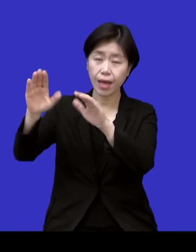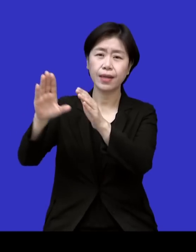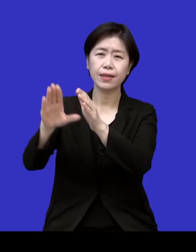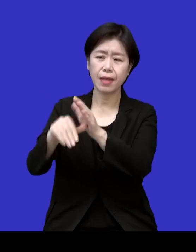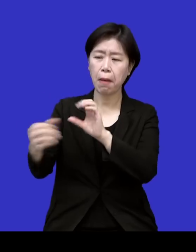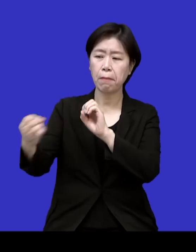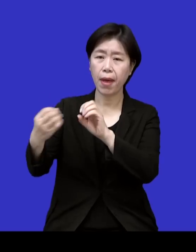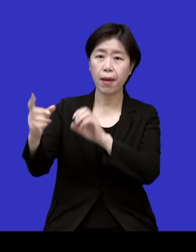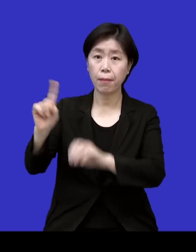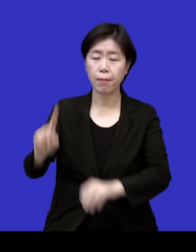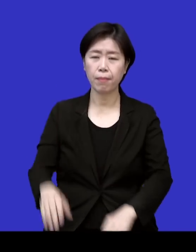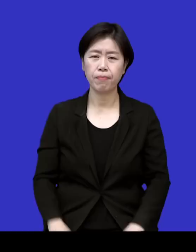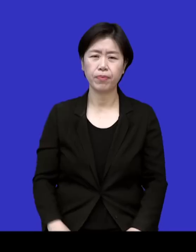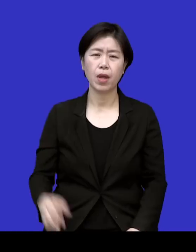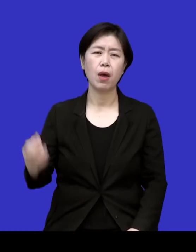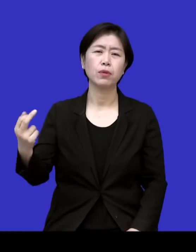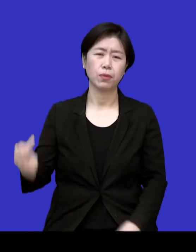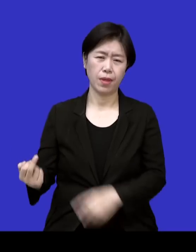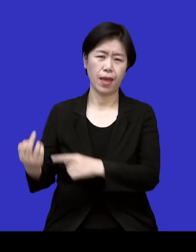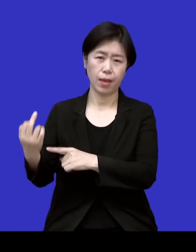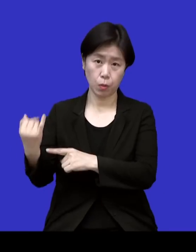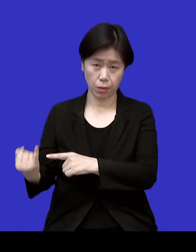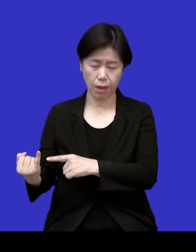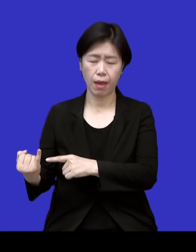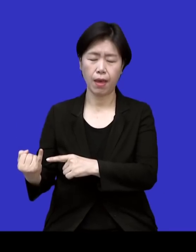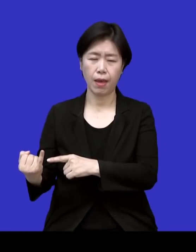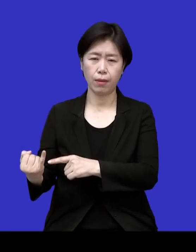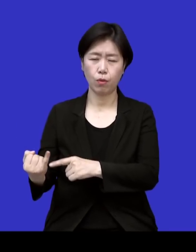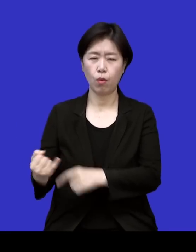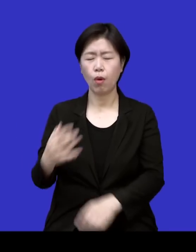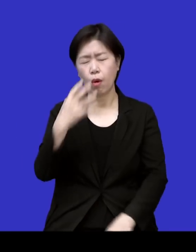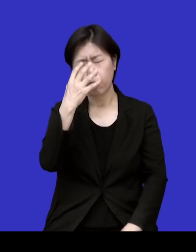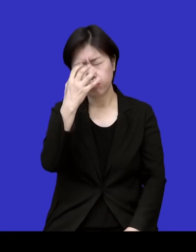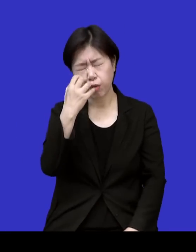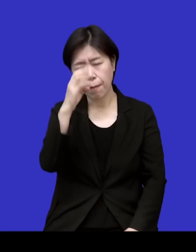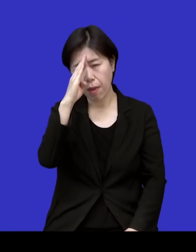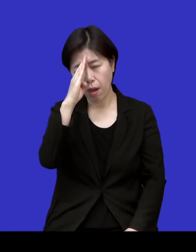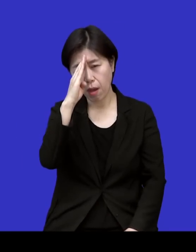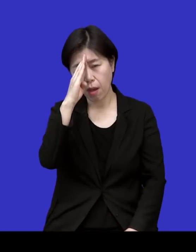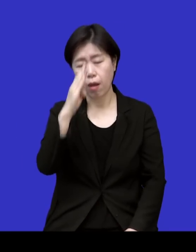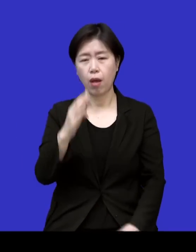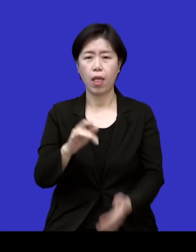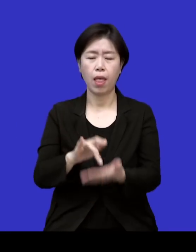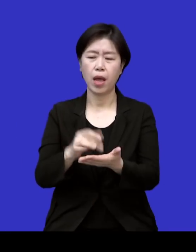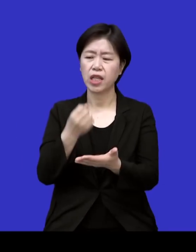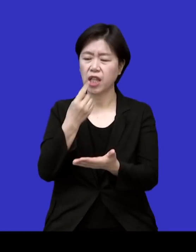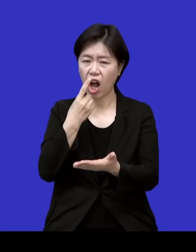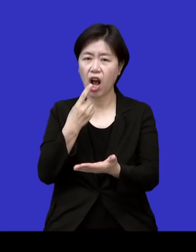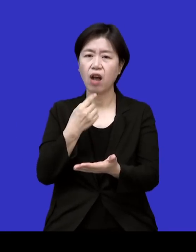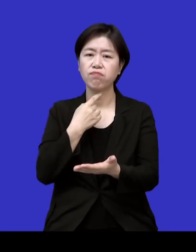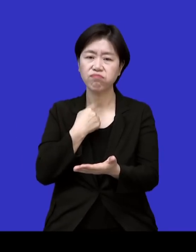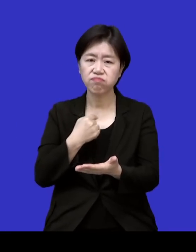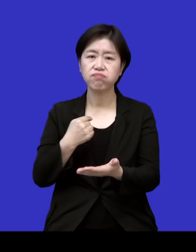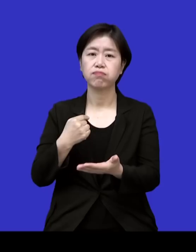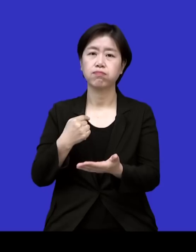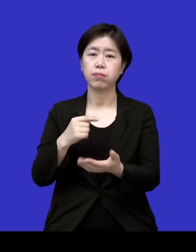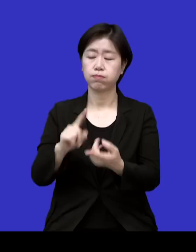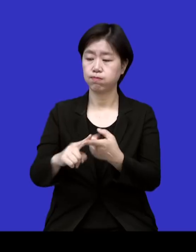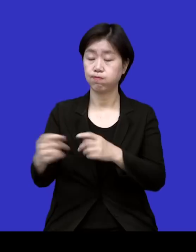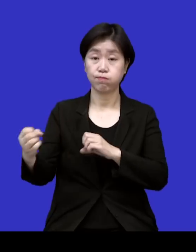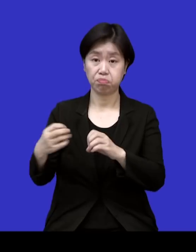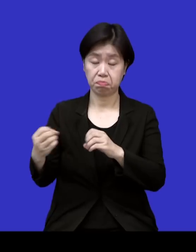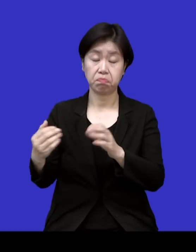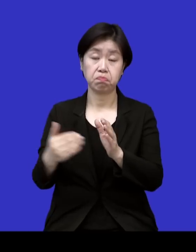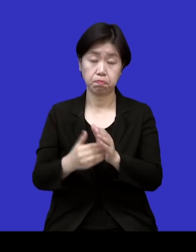약을 먹었었고. 동생도요. 네. 그러니까 그때의 그런 시선들, 그러니까 대인 기피 이제 이런 것들 때문에